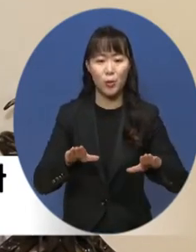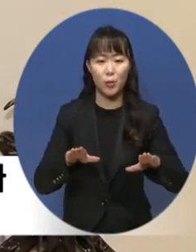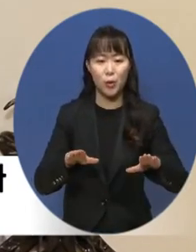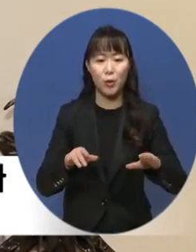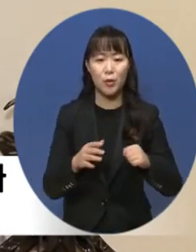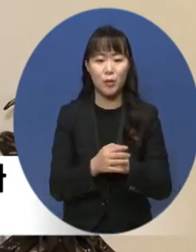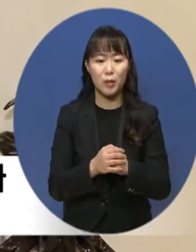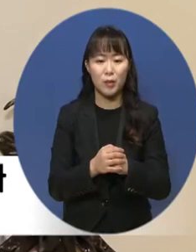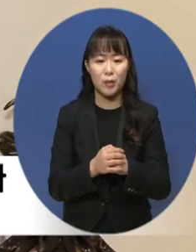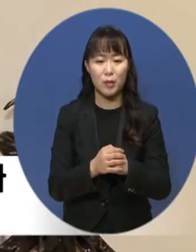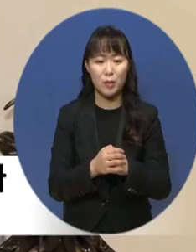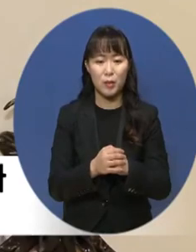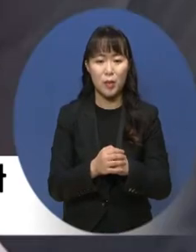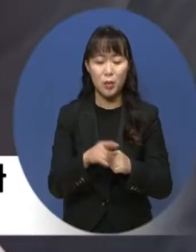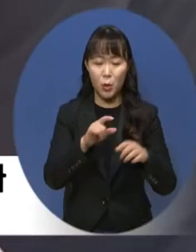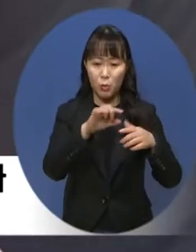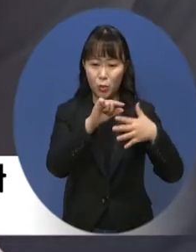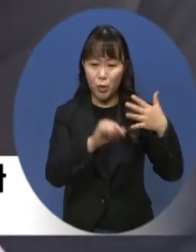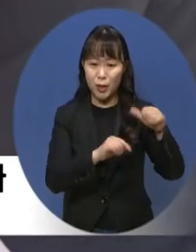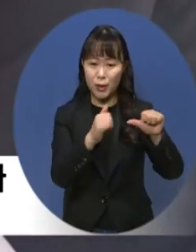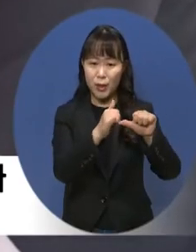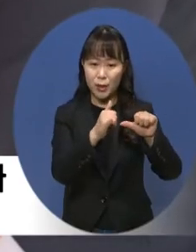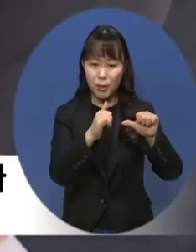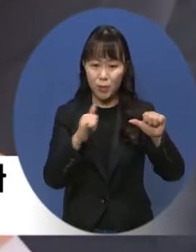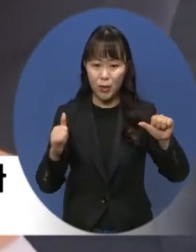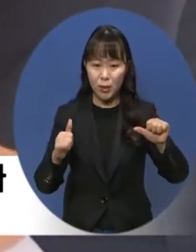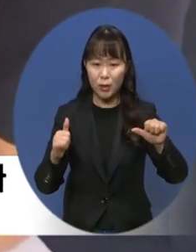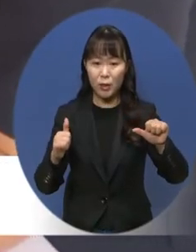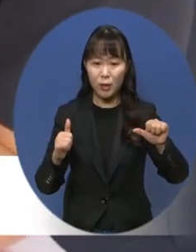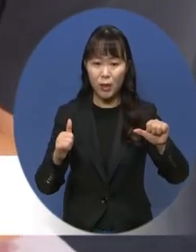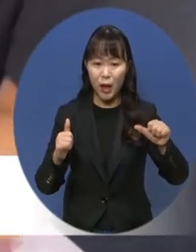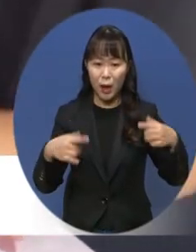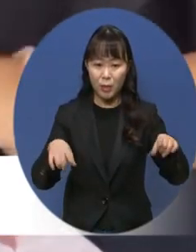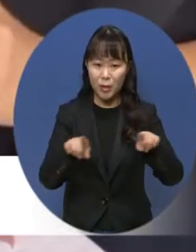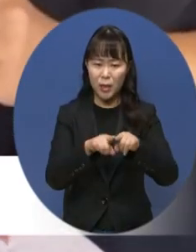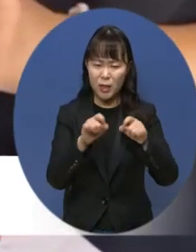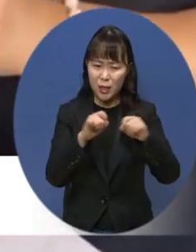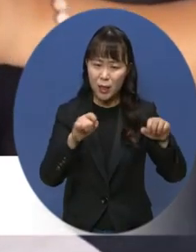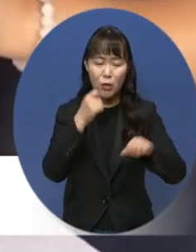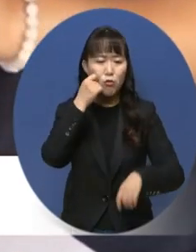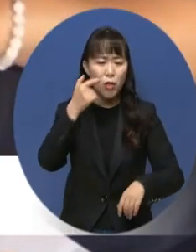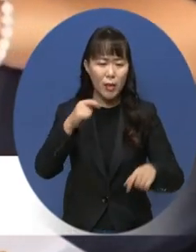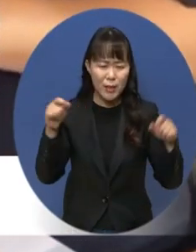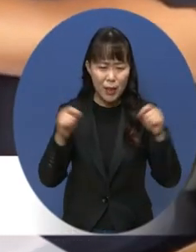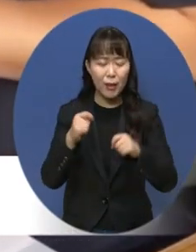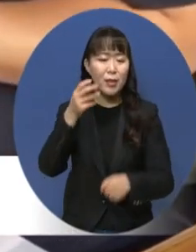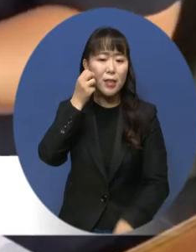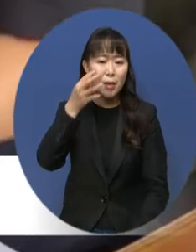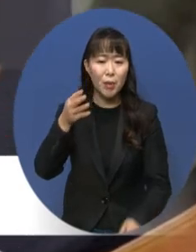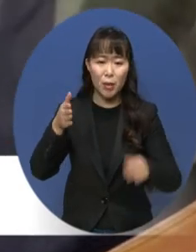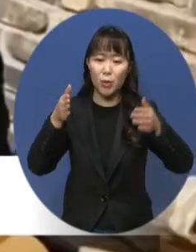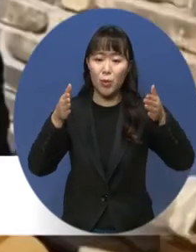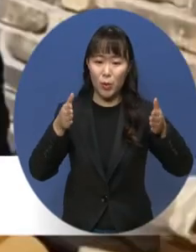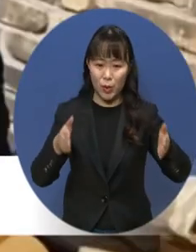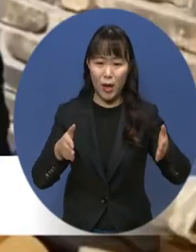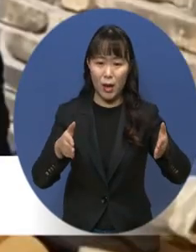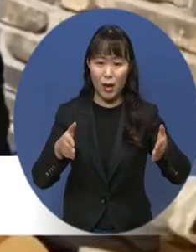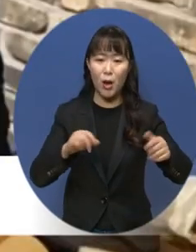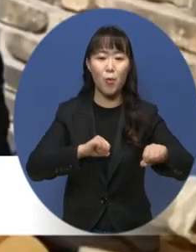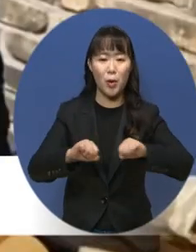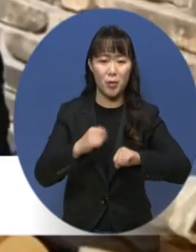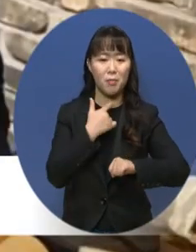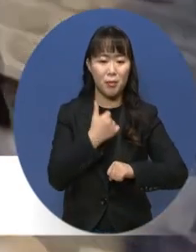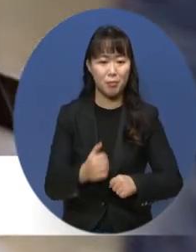장안 창작마다 레지던스 프로그램에 5분의 작가가 입주해서 길게는 6개월, 적게는 3개월 동안 작업을